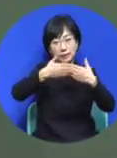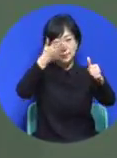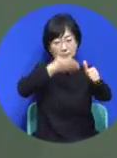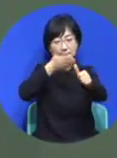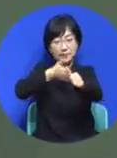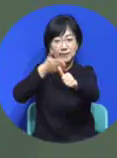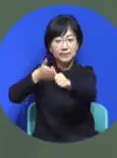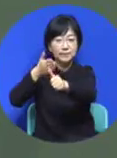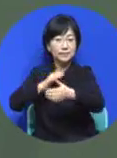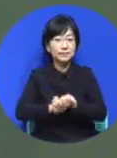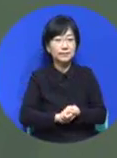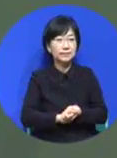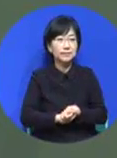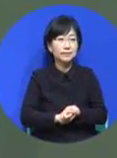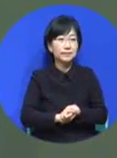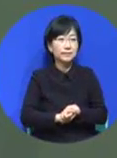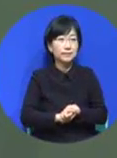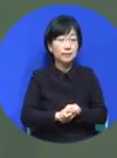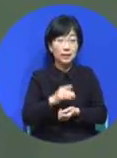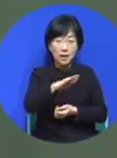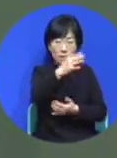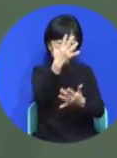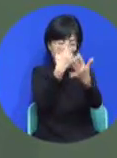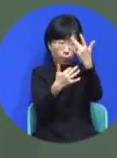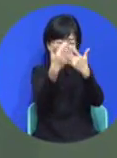that this week. 불 가운데 들어가도